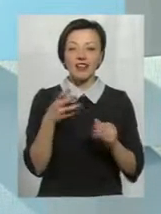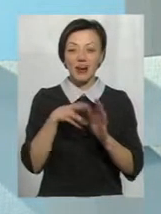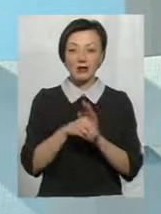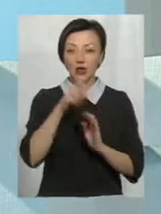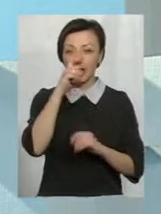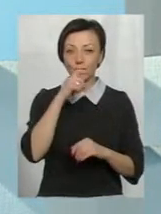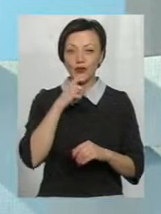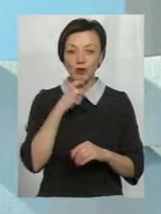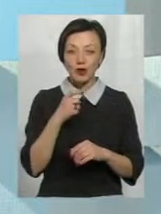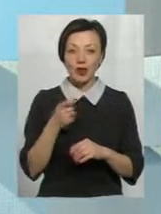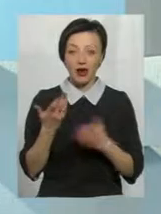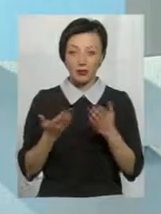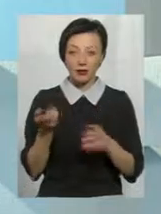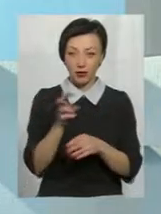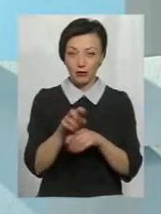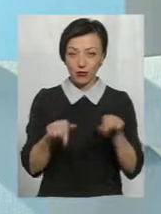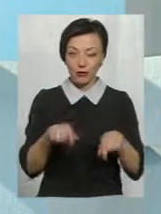є